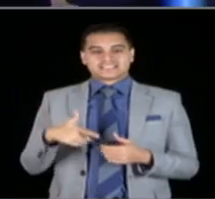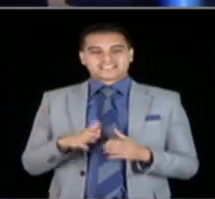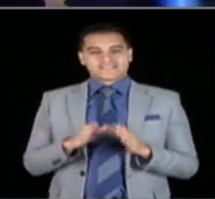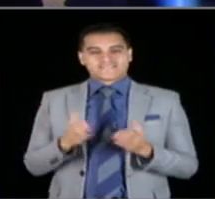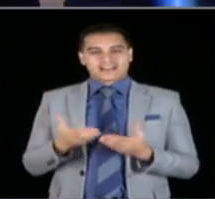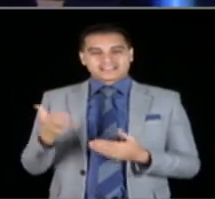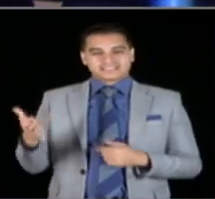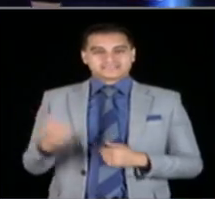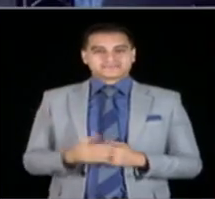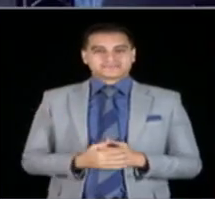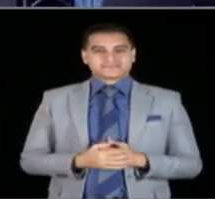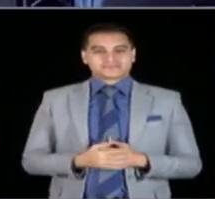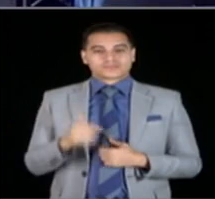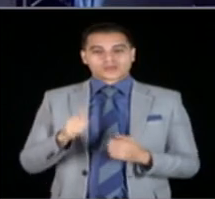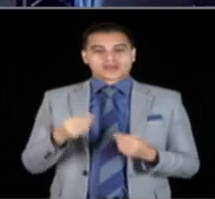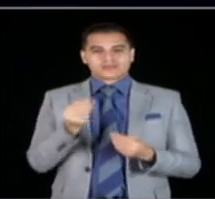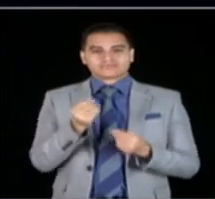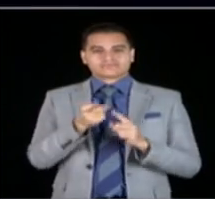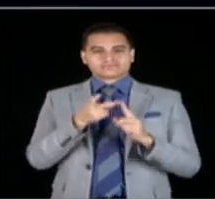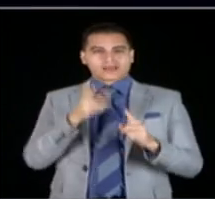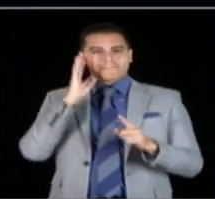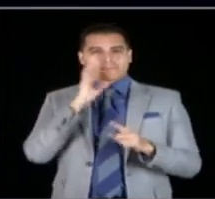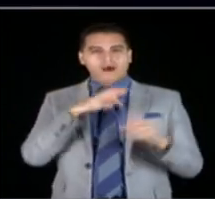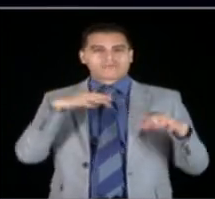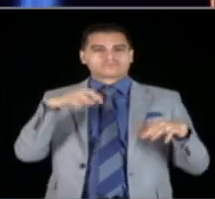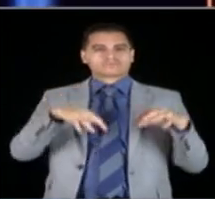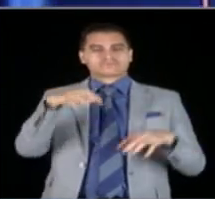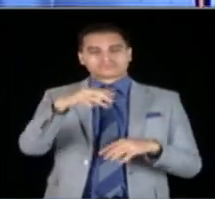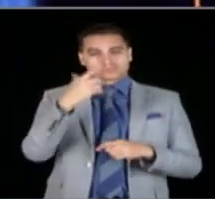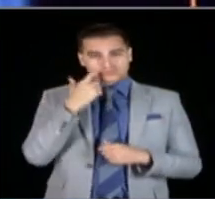60 الزمالك. لوحات ومعالم، والسؤال هو: